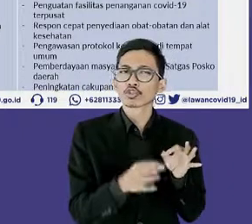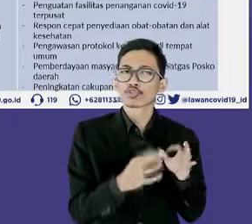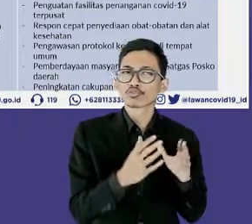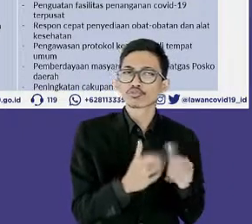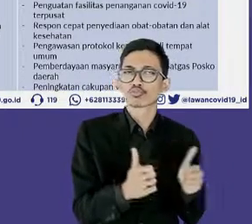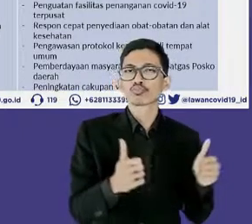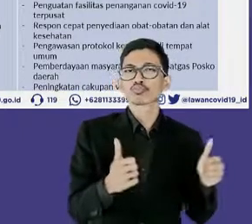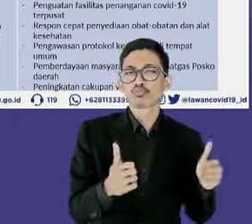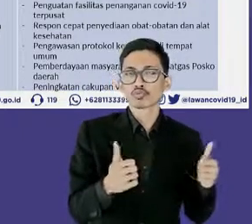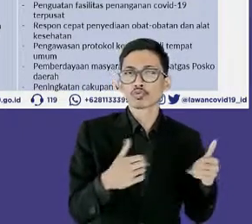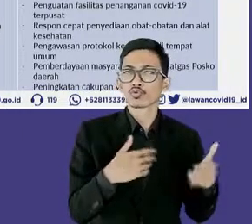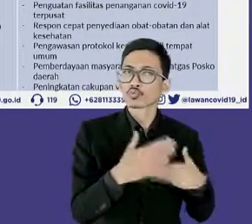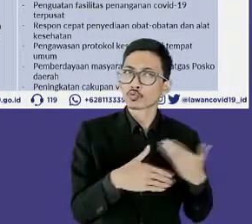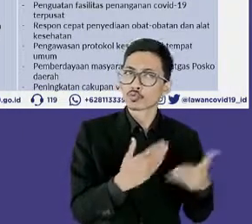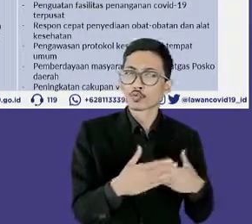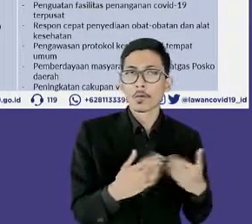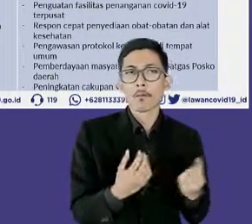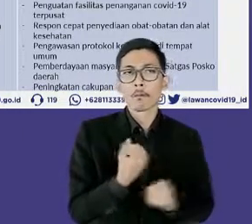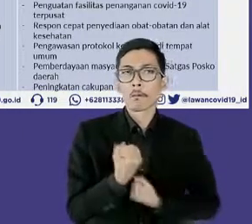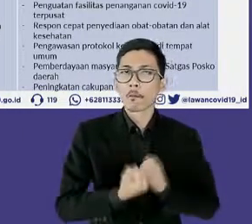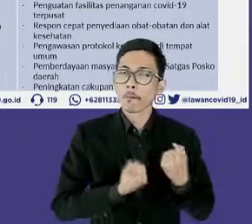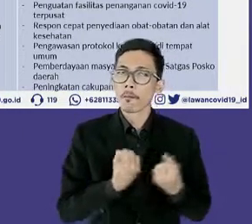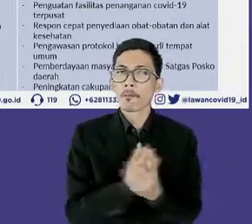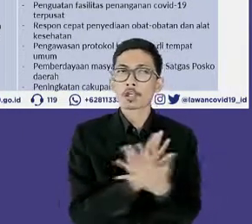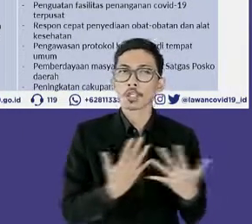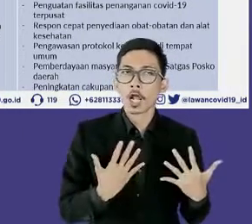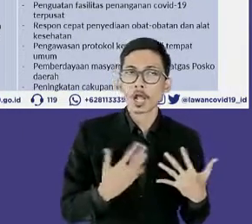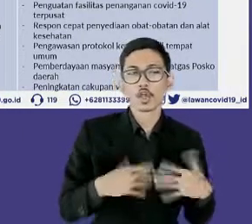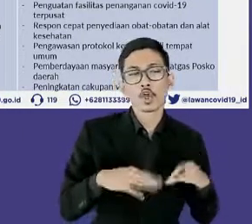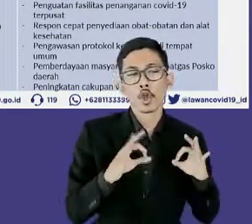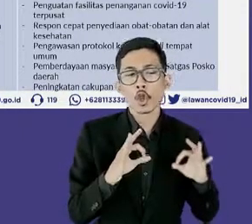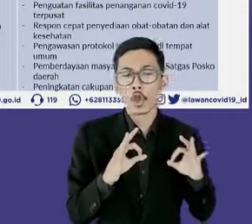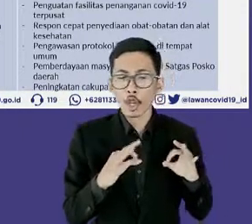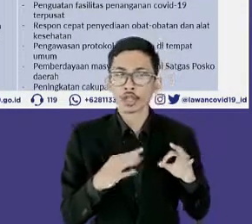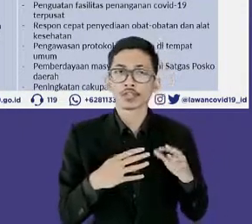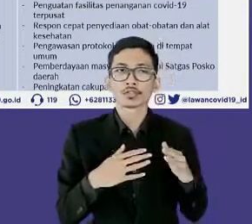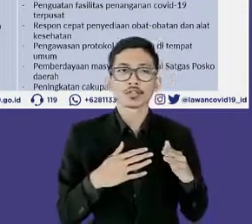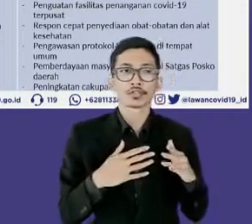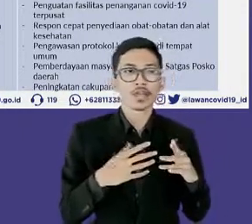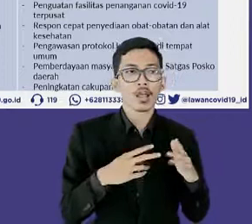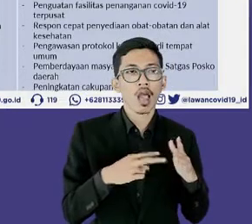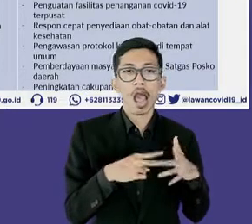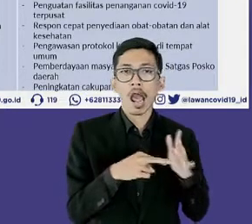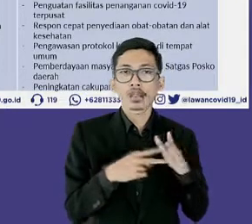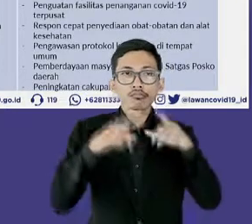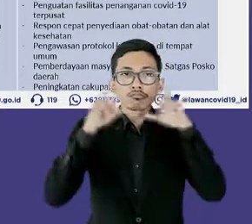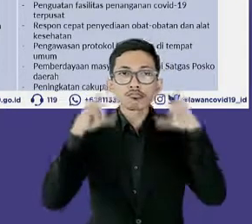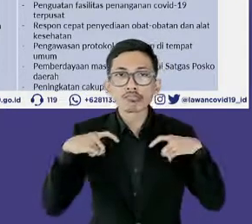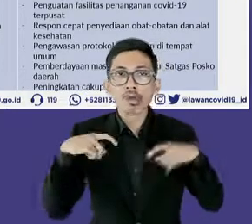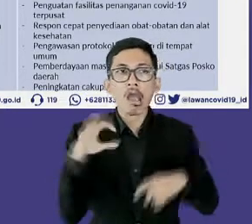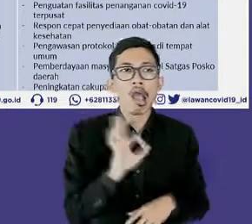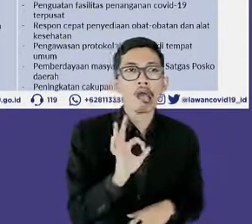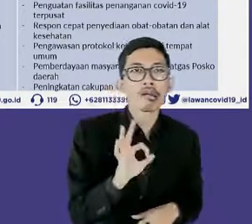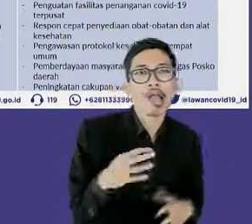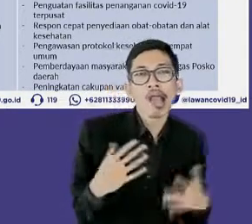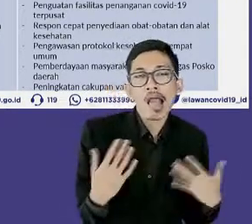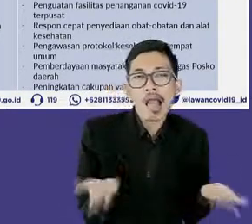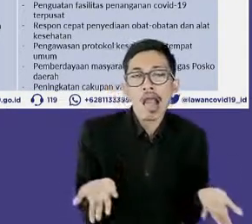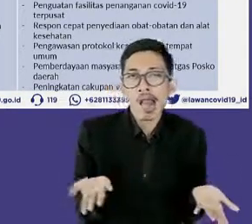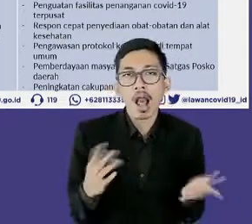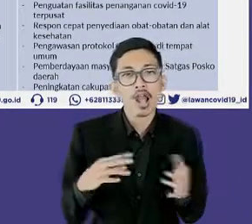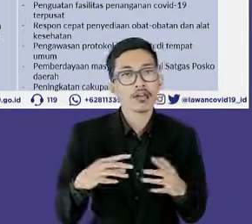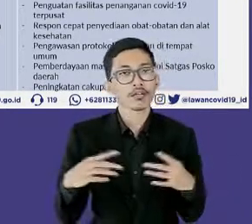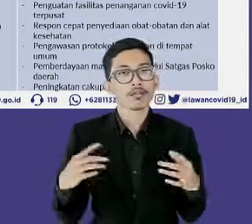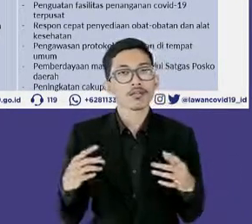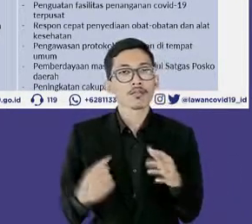aktivitas masyarakat yang telah kembali normal mempercepat penularan varian Delta di Vietnam Cluster mulai